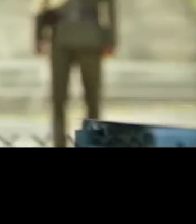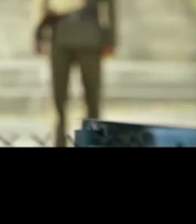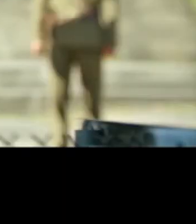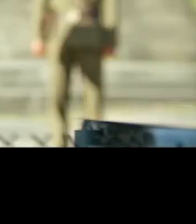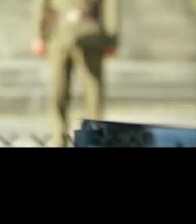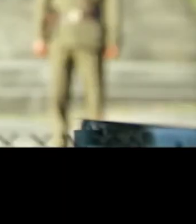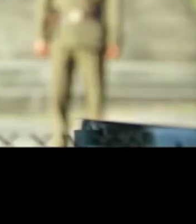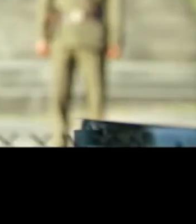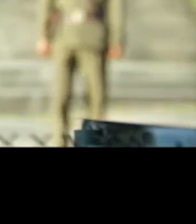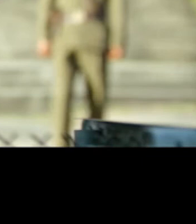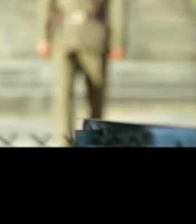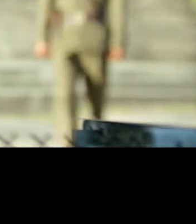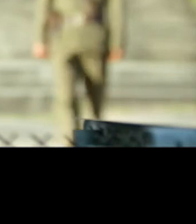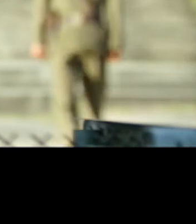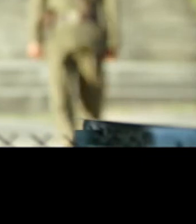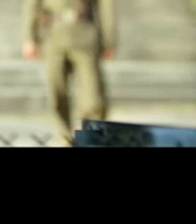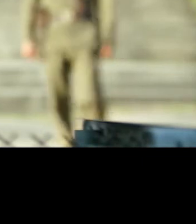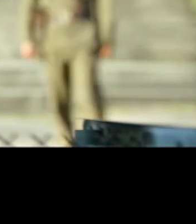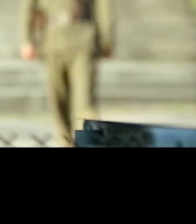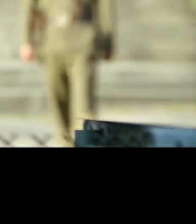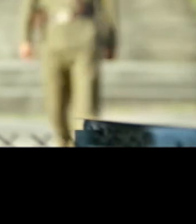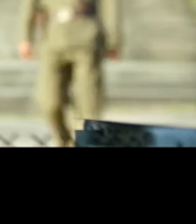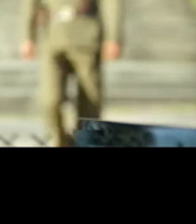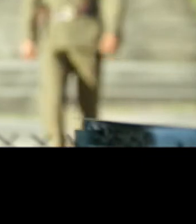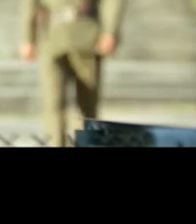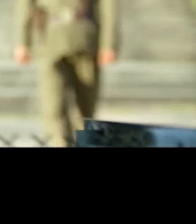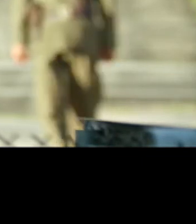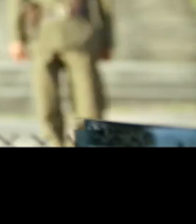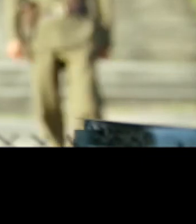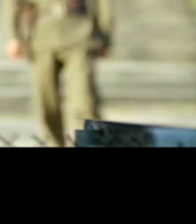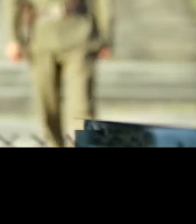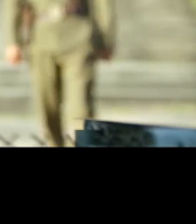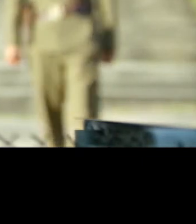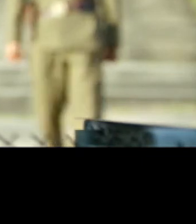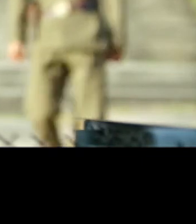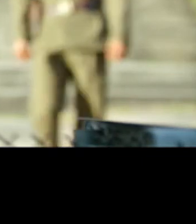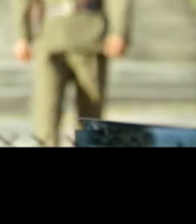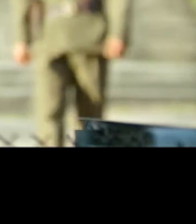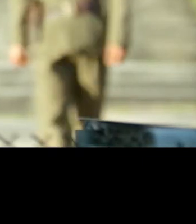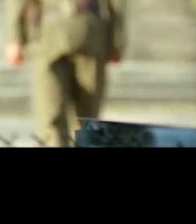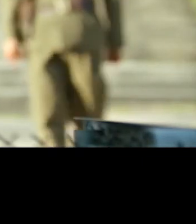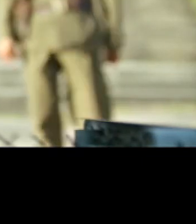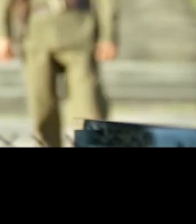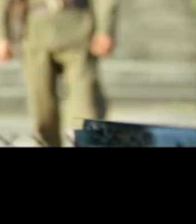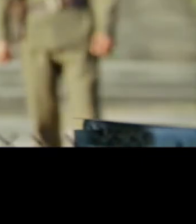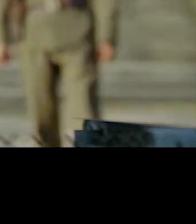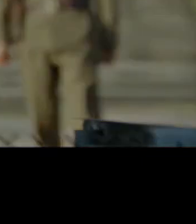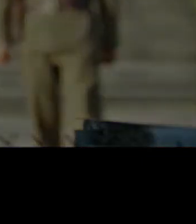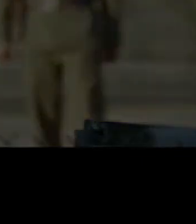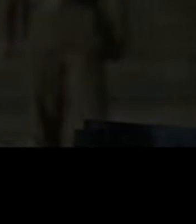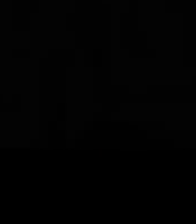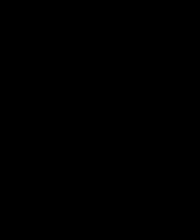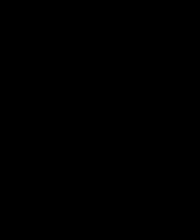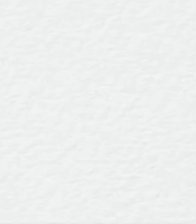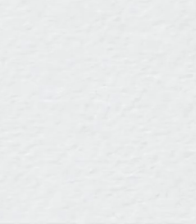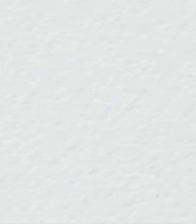멈칫한다. 철안이 발짝 얼어붙어 있는데 북한 간부가 뒷짐을 진 채 철안의 곁으로 다가선다.